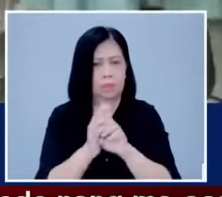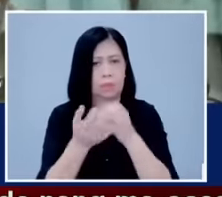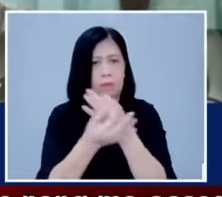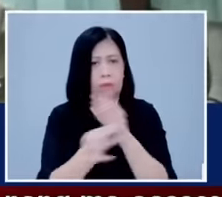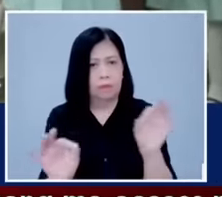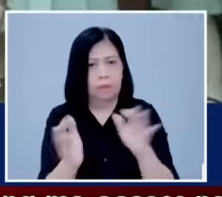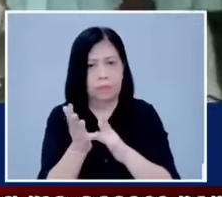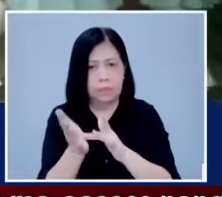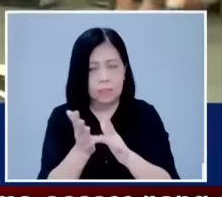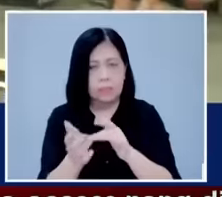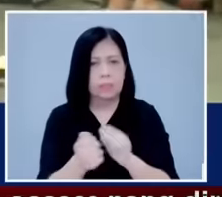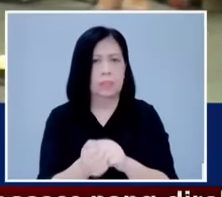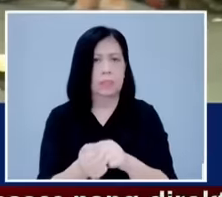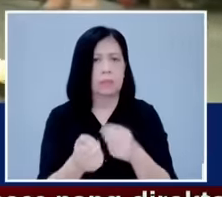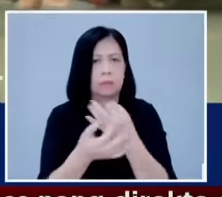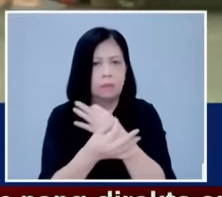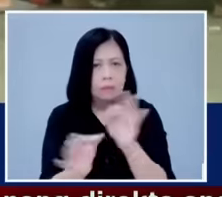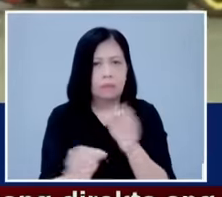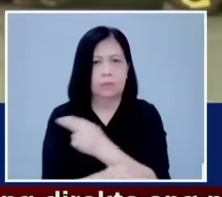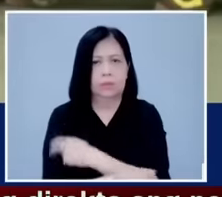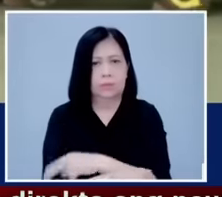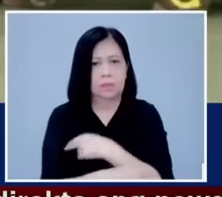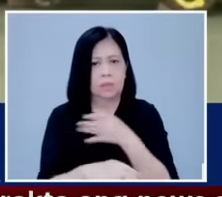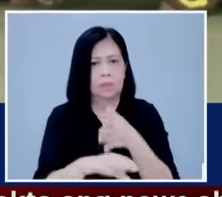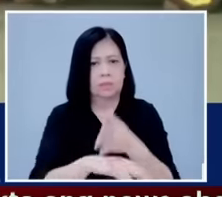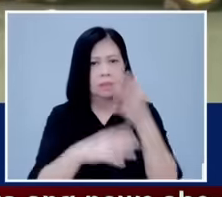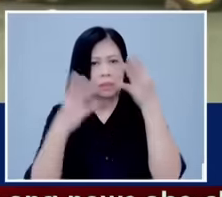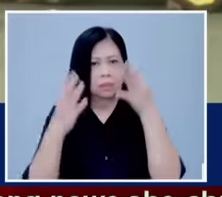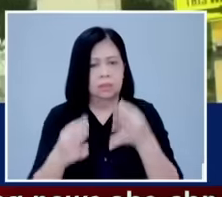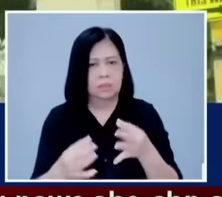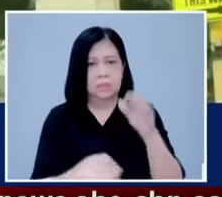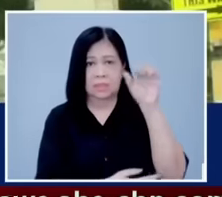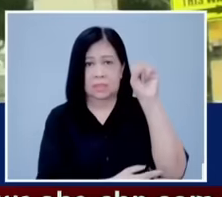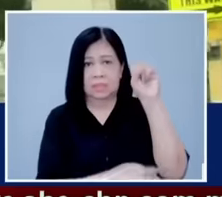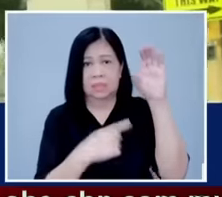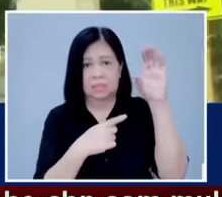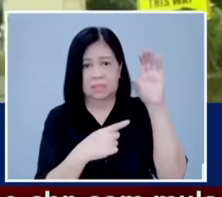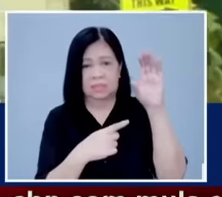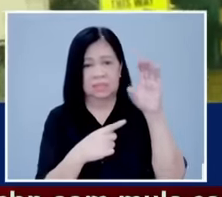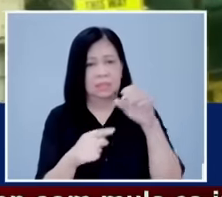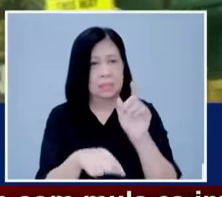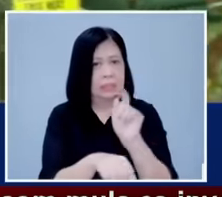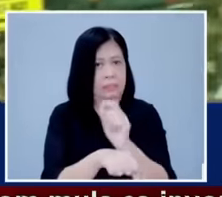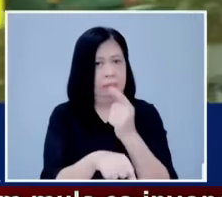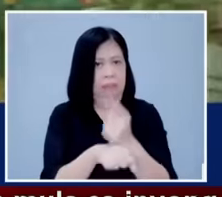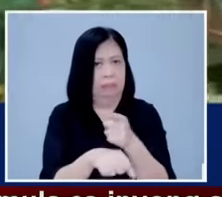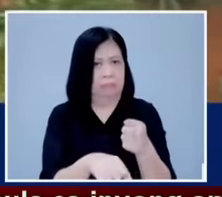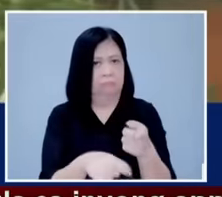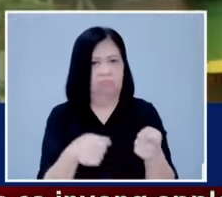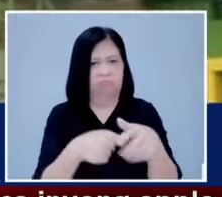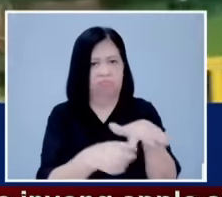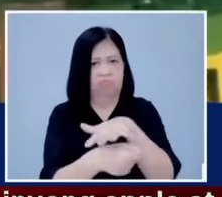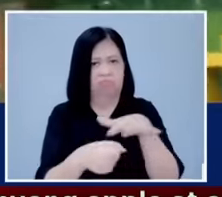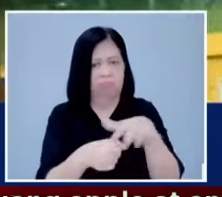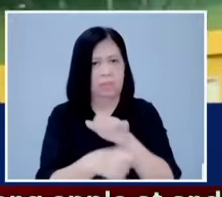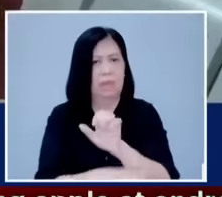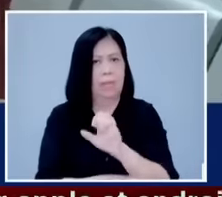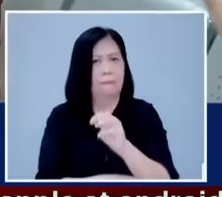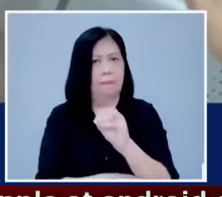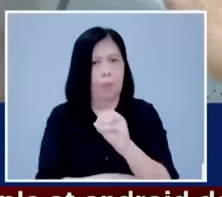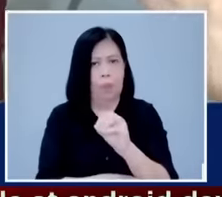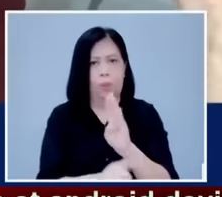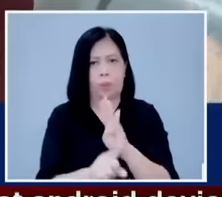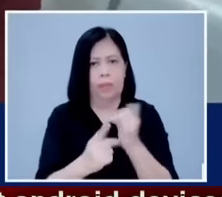at pagpapa-ospital matapos magdesisyon ng Korte Suprema na ang Taguig City ang may jurisdiksyon sa mga Embo